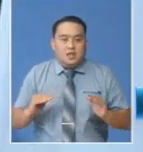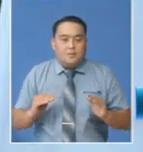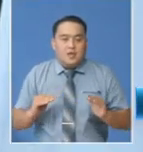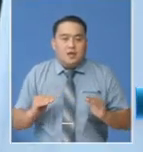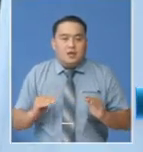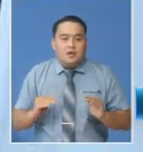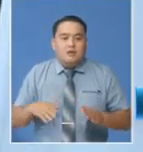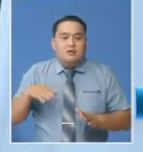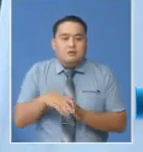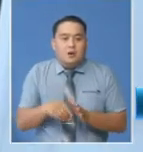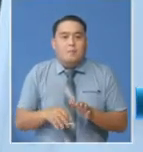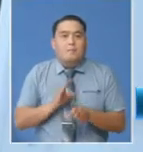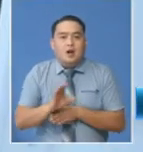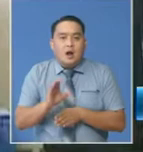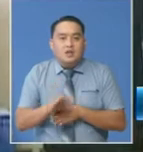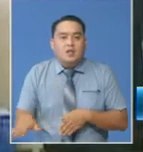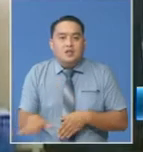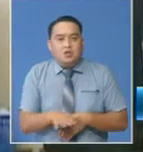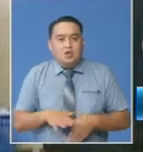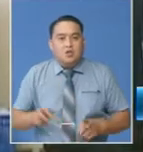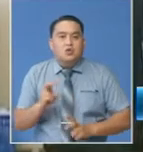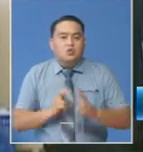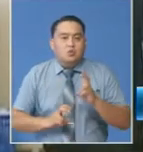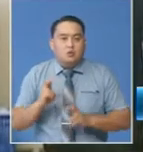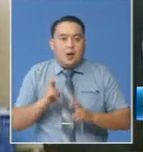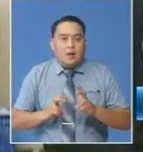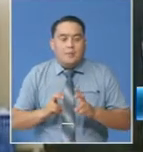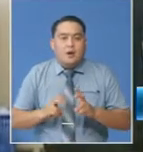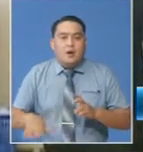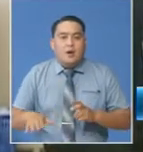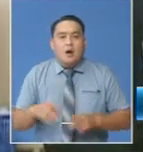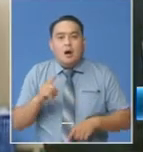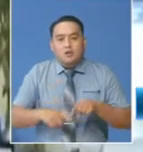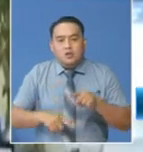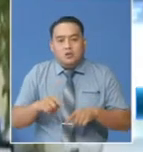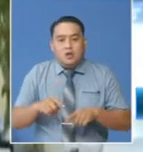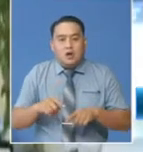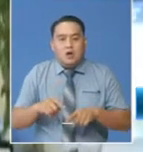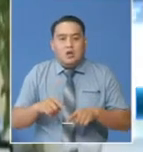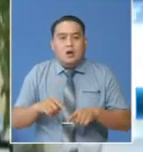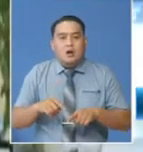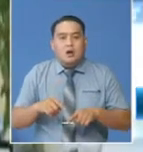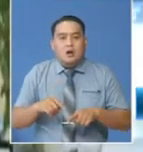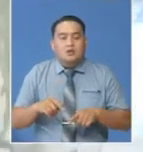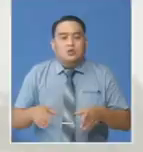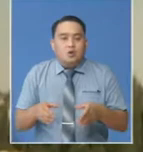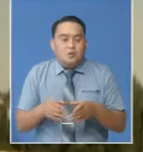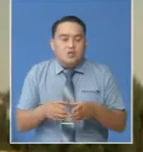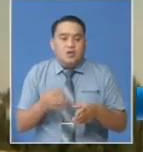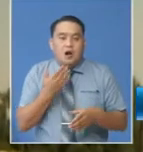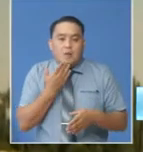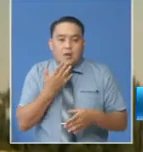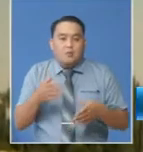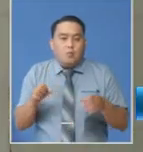Интересно, что размещать свои производства на территории индустриального парка могут как отечественные, так и зарубежные компании.